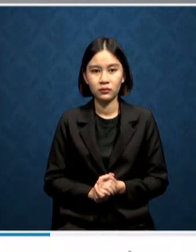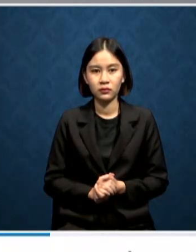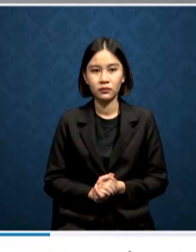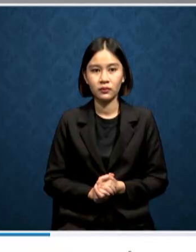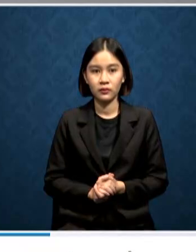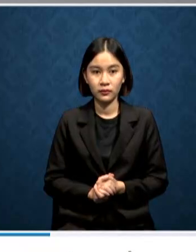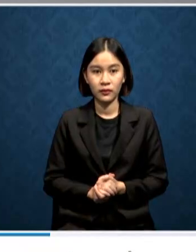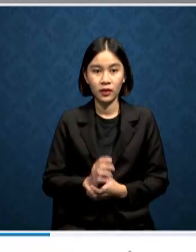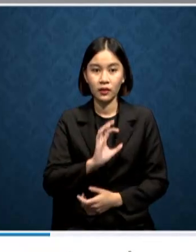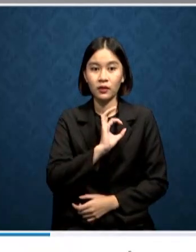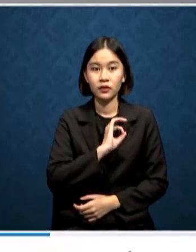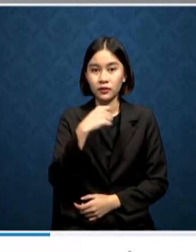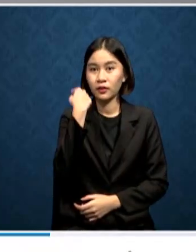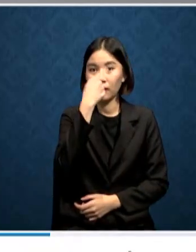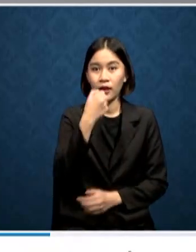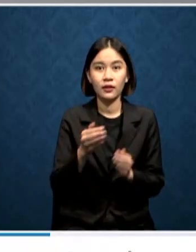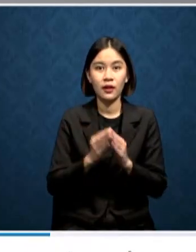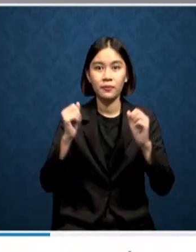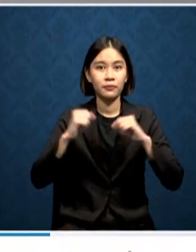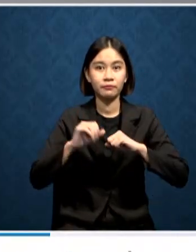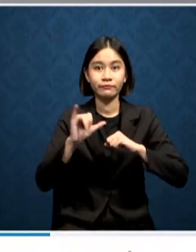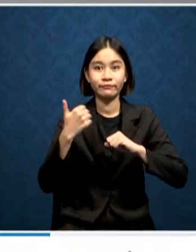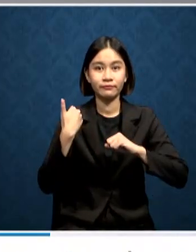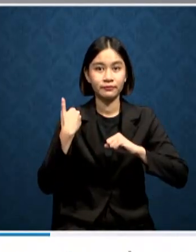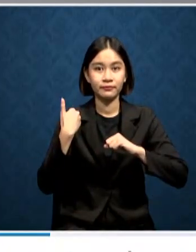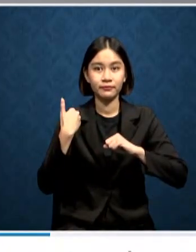ครับมีสมาชิกท่านใดยังไม่ได้ลงคะแนนครับ